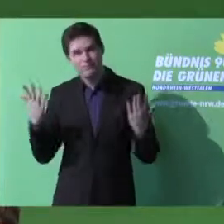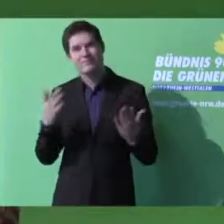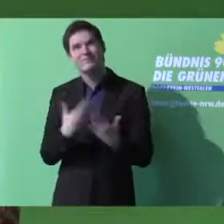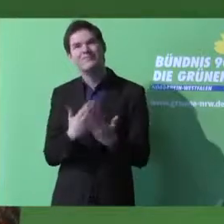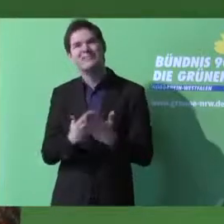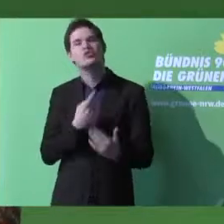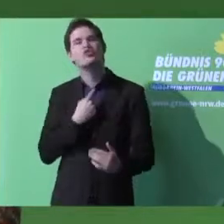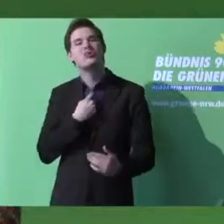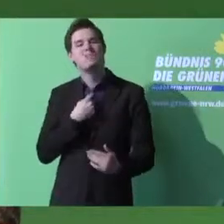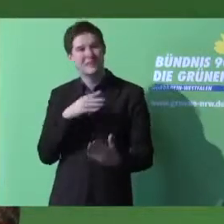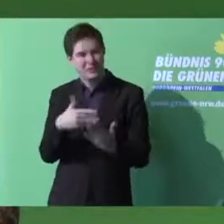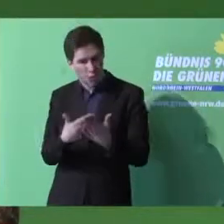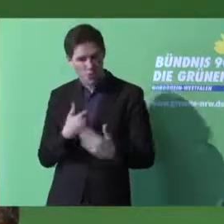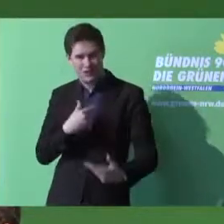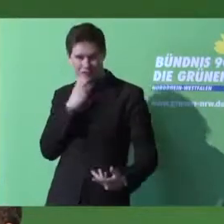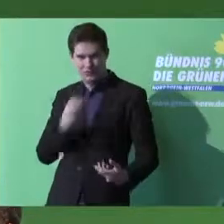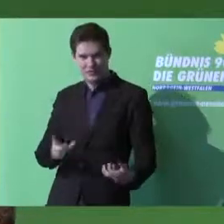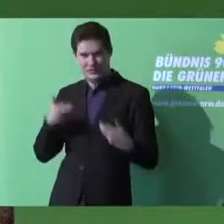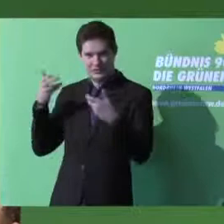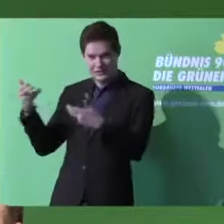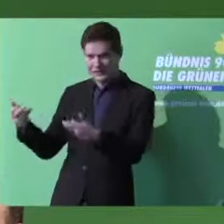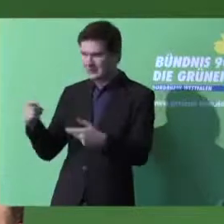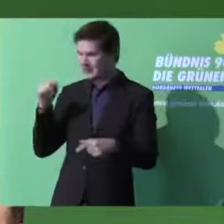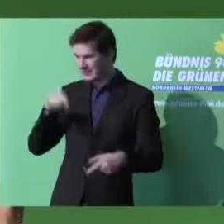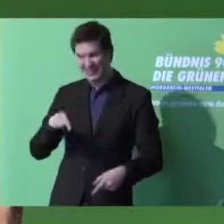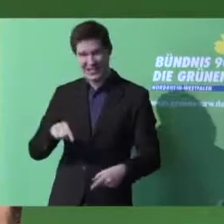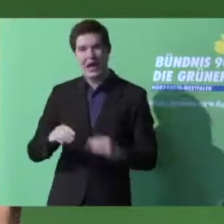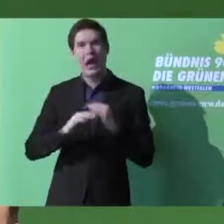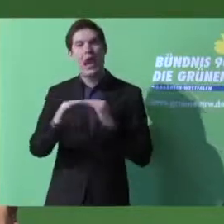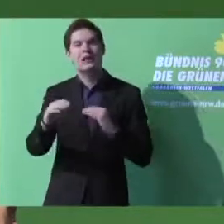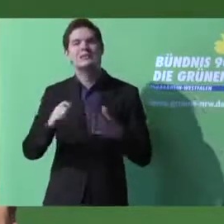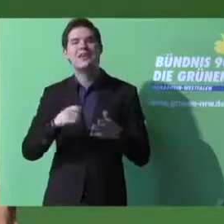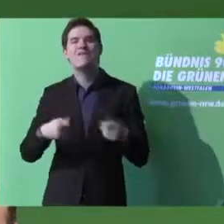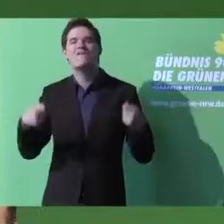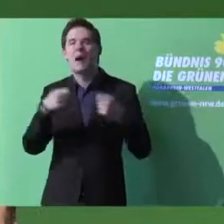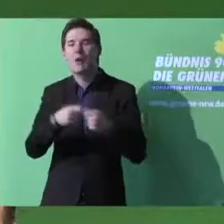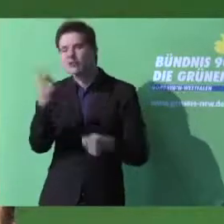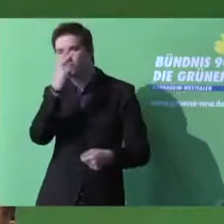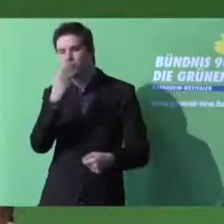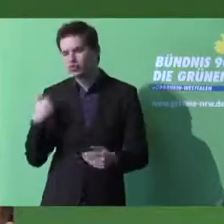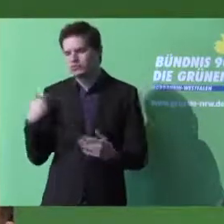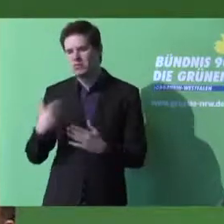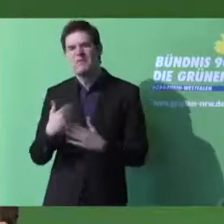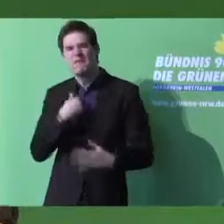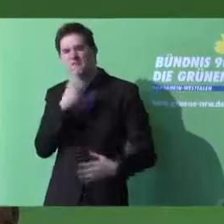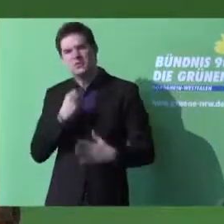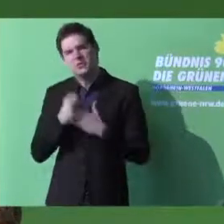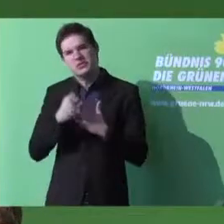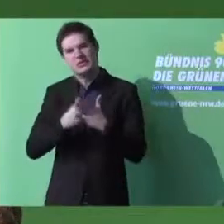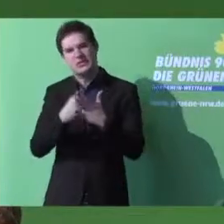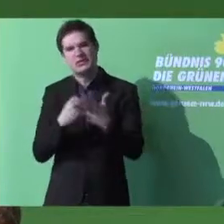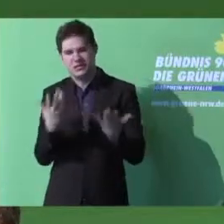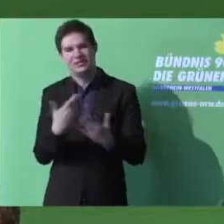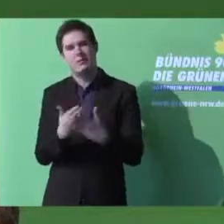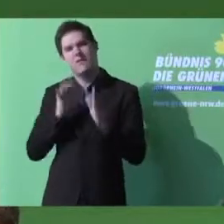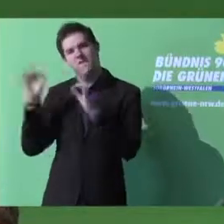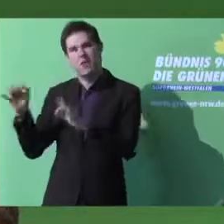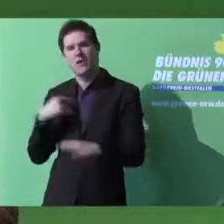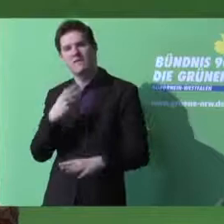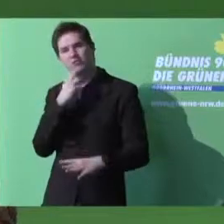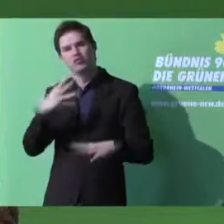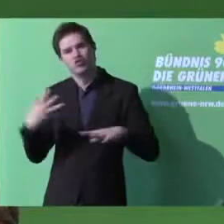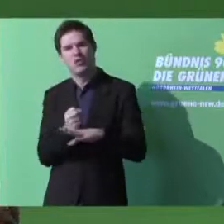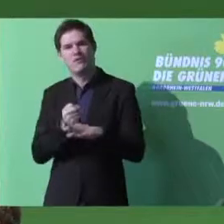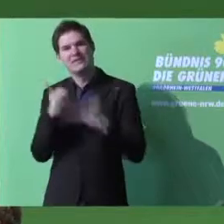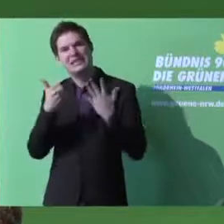mal mitgeben, denn die wird dieser Landesverband mit einem super engagierten Wahlkampf erreichen, dass wir die holen und für die 6 Millionen Stimmen